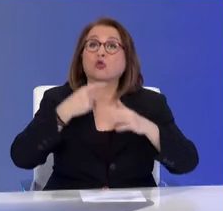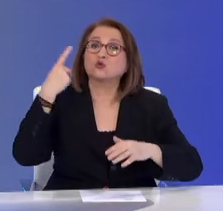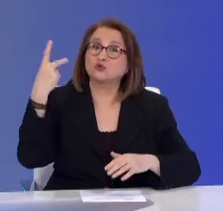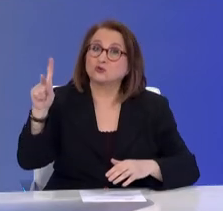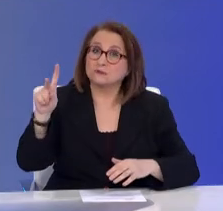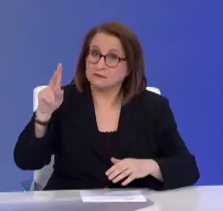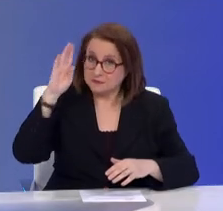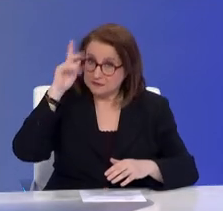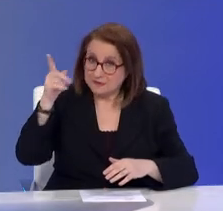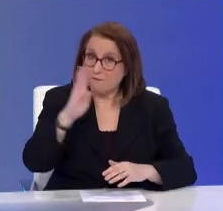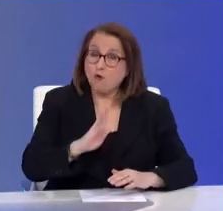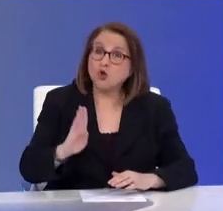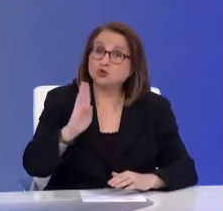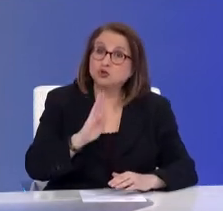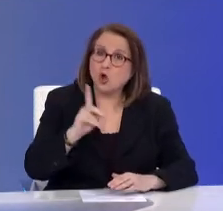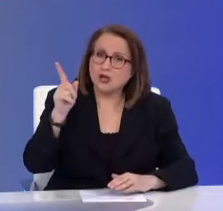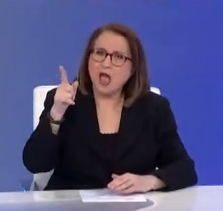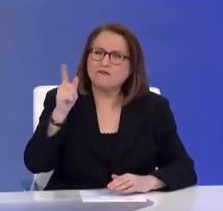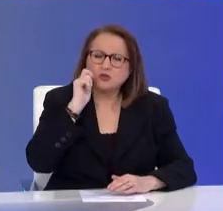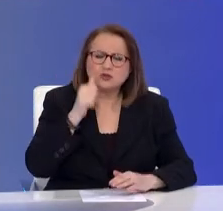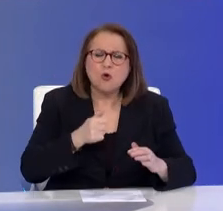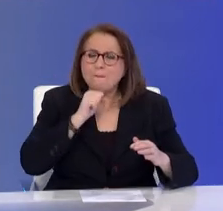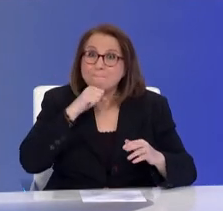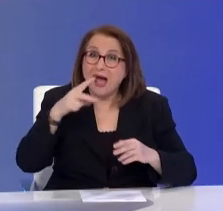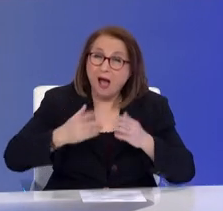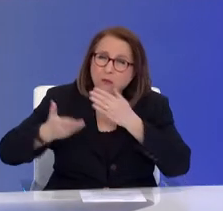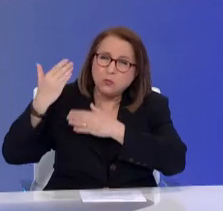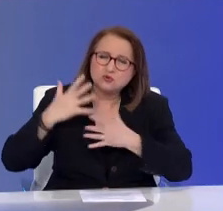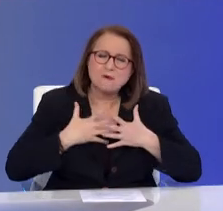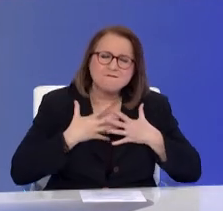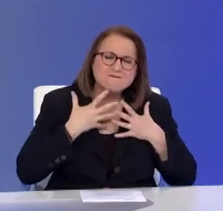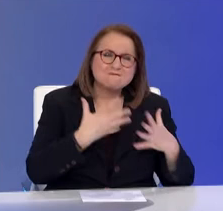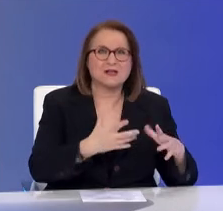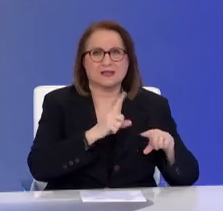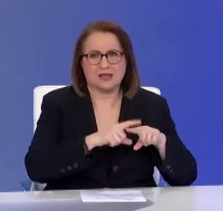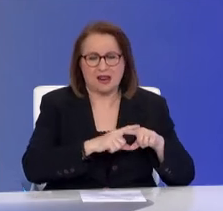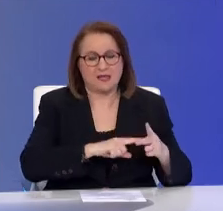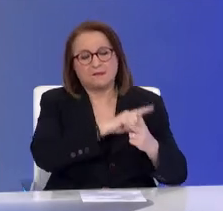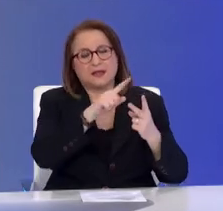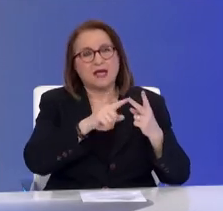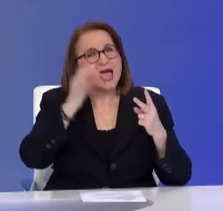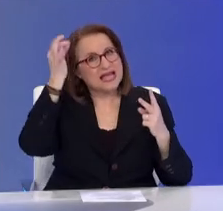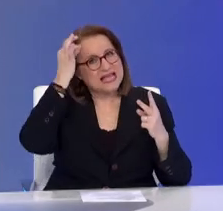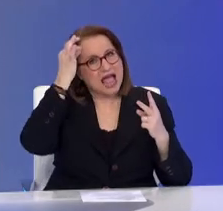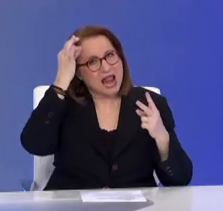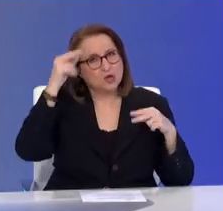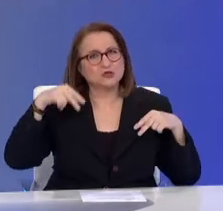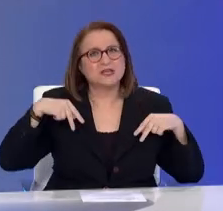της Βοστόνης. Ο Γάλλος πρώην υπουργός Jack Lang